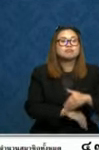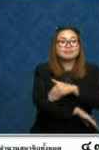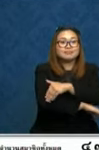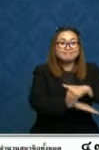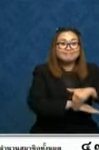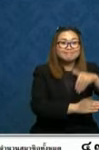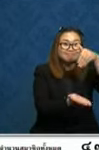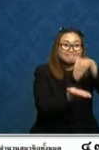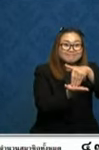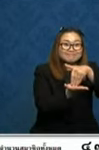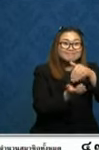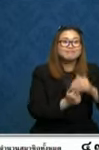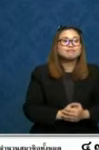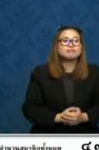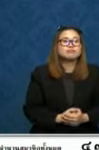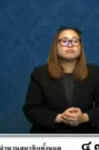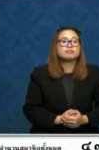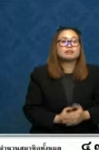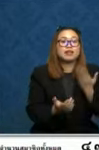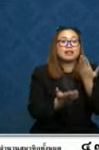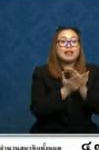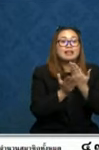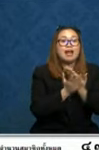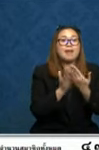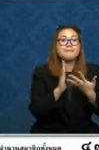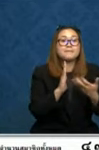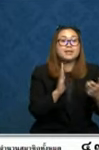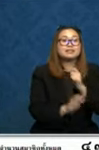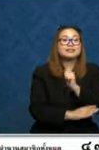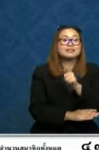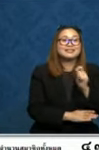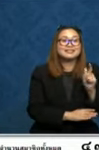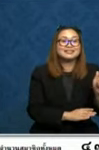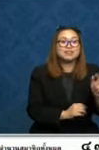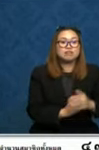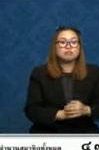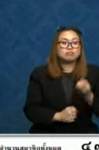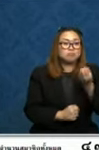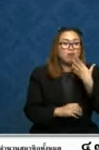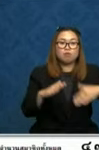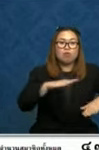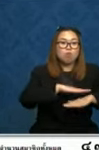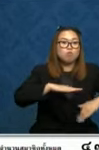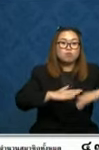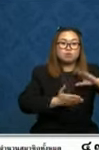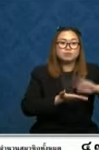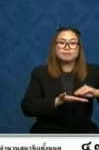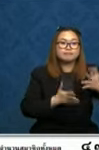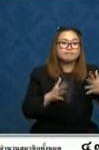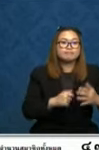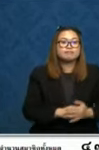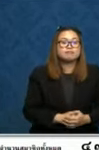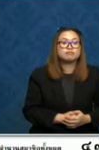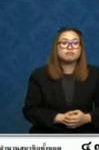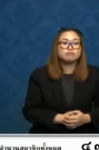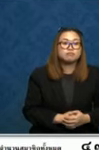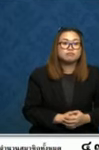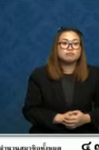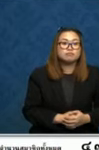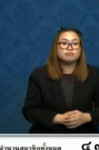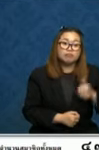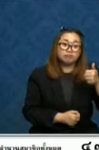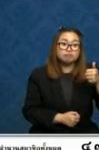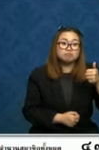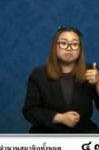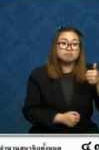ครับบอกว่าสำหรับการเบิกจ่ายค่าตอบแทนเนี่ยนะครับกรมบัญชีกลางไม่มีข้อมูลมันเป็นไปได้ยังไงนะ